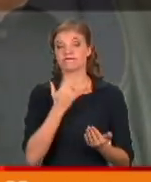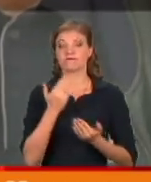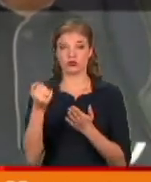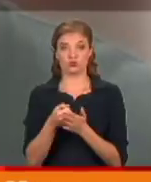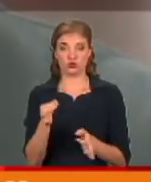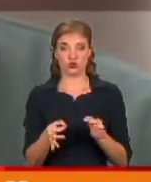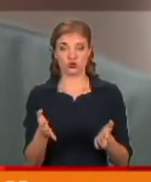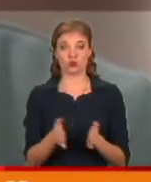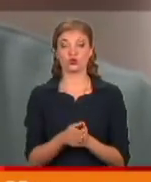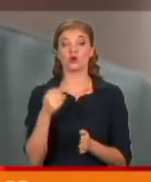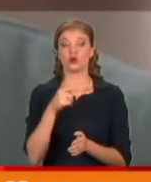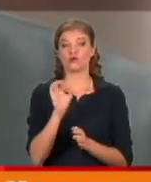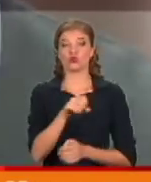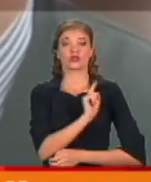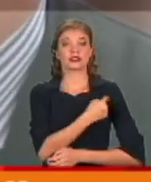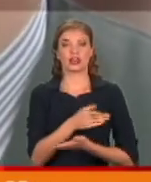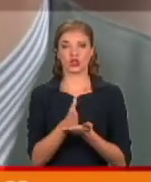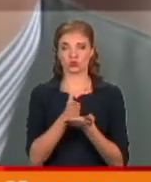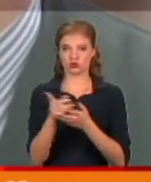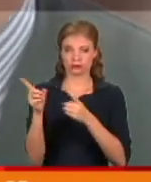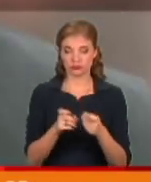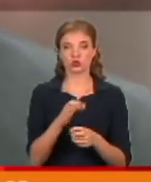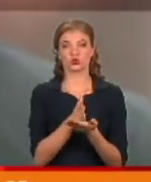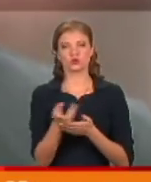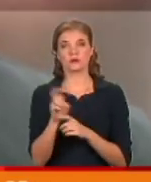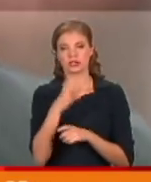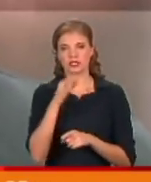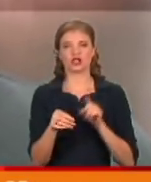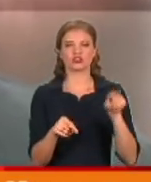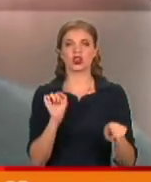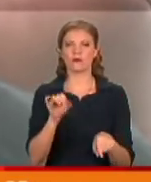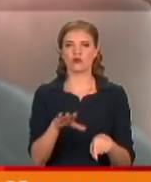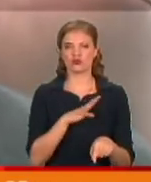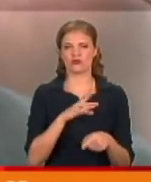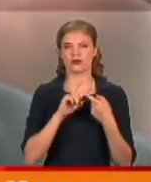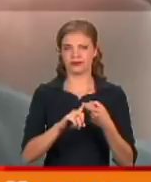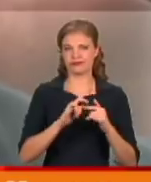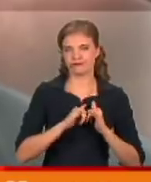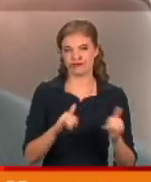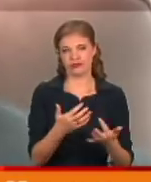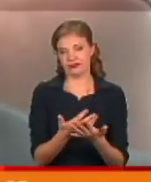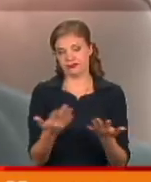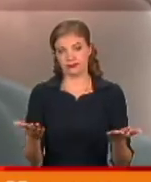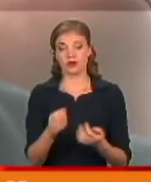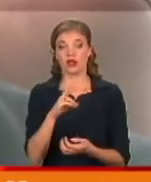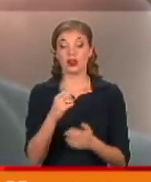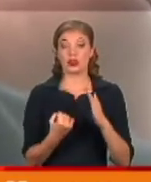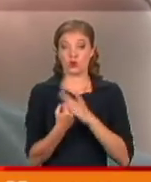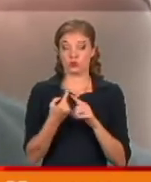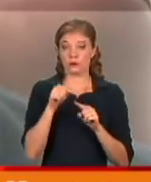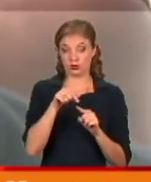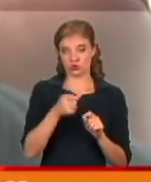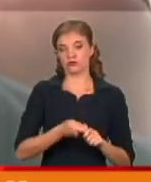звернутися до суду. Санітарну службу може залучити, яка прийде і скаже, там може бути якісь будники розмножуватися і так далі. На основі